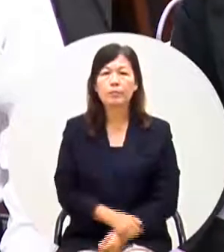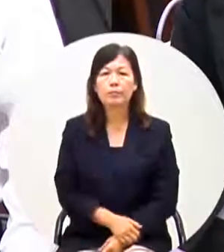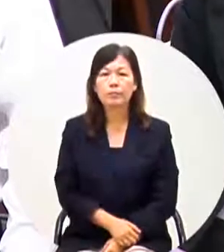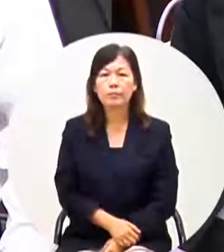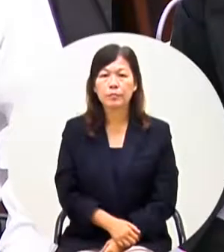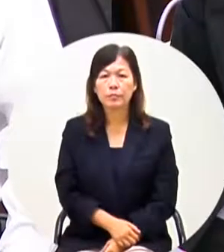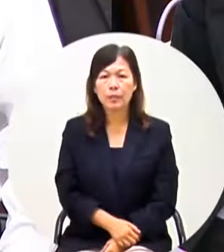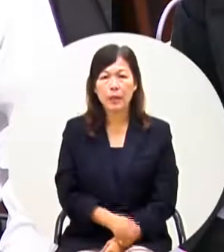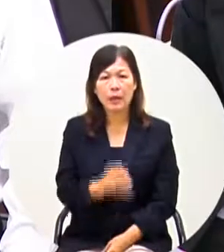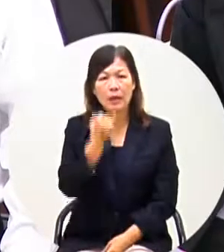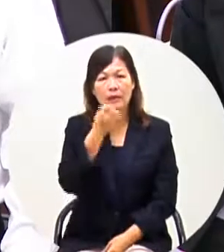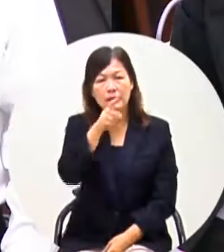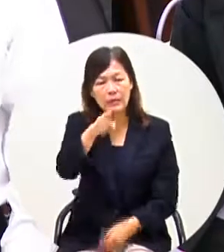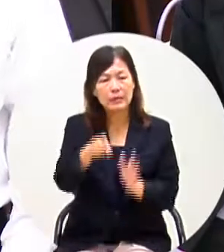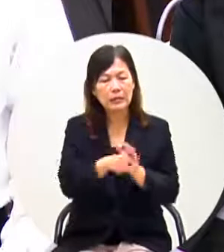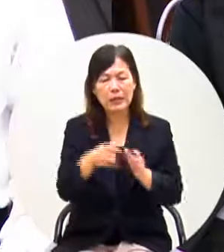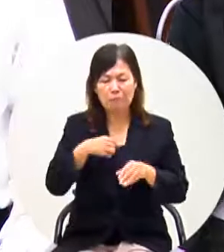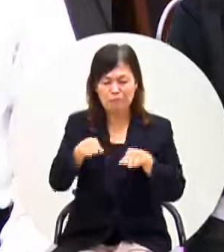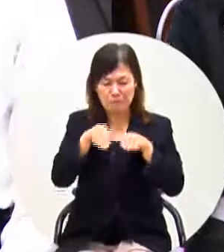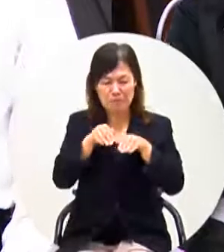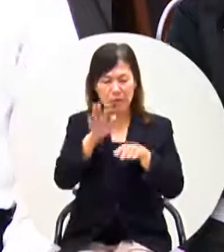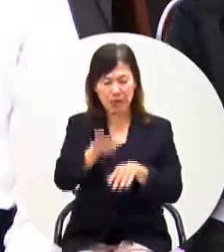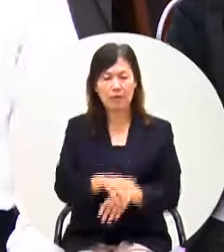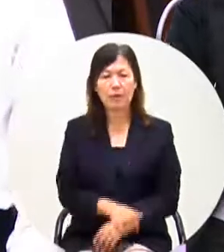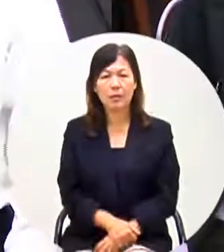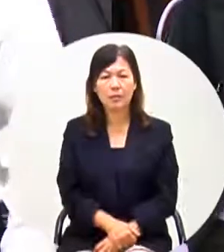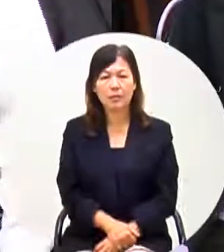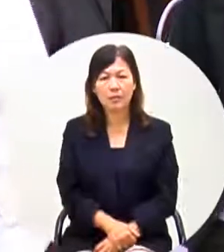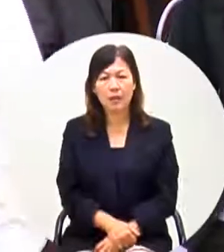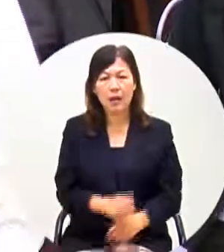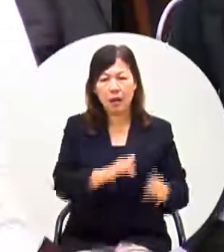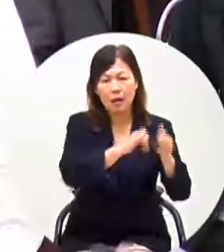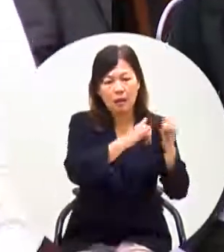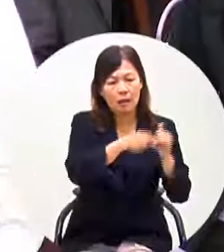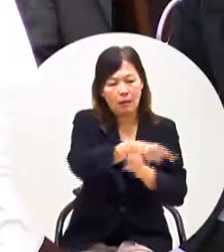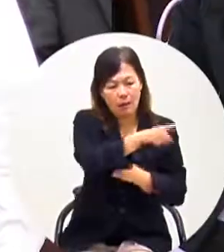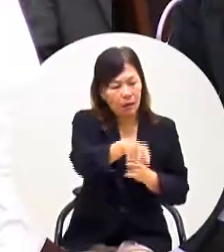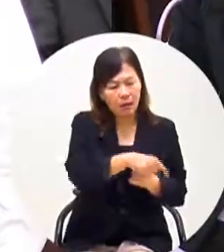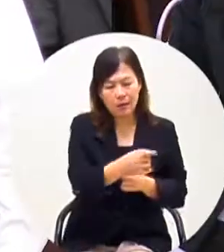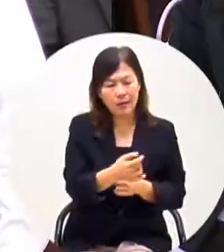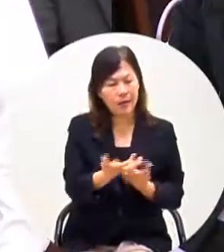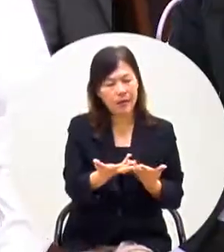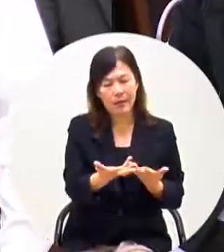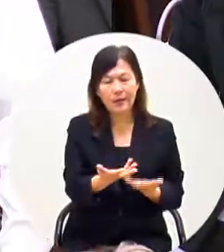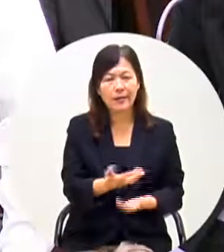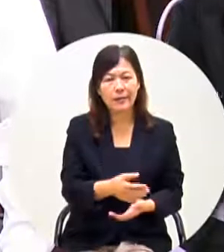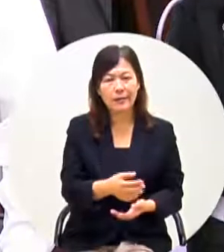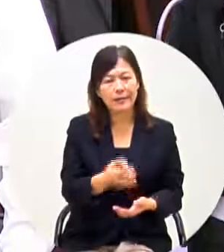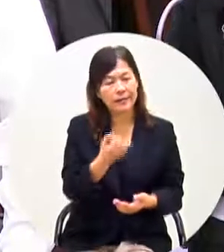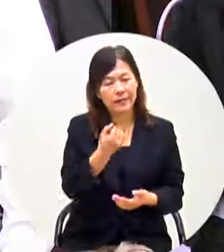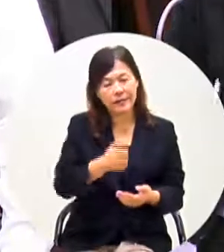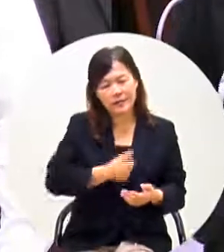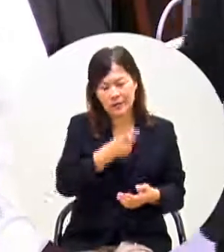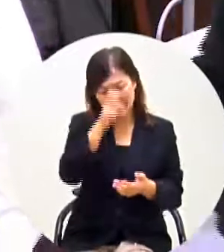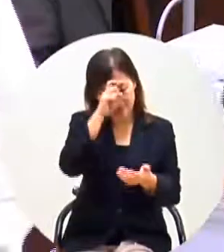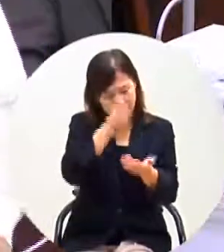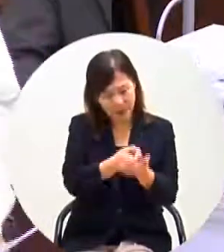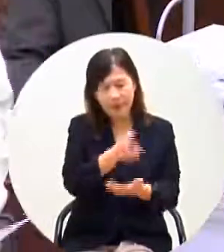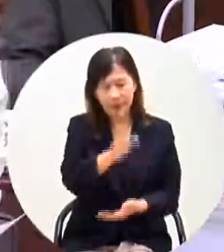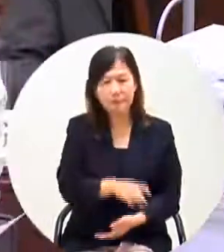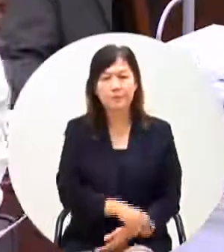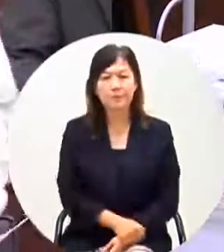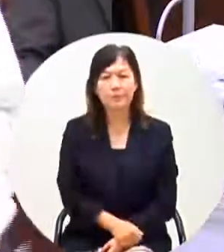话的人。安尼市民怎样？真的呢，失望呢？局长，你先请坐。